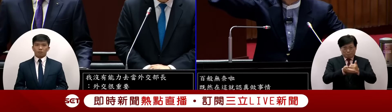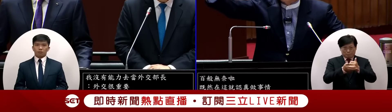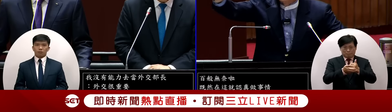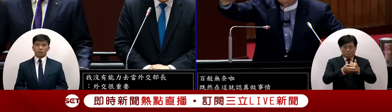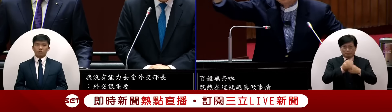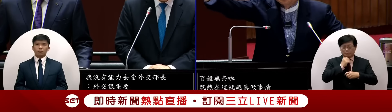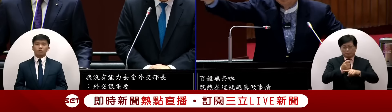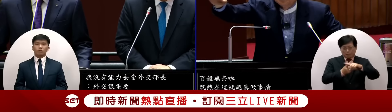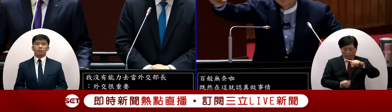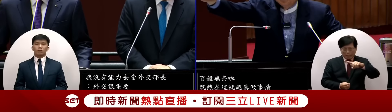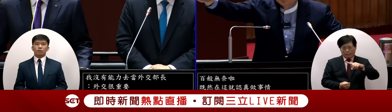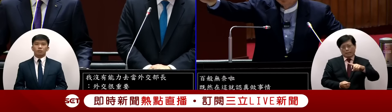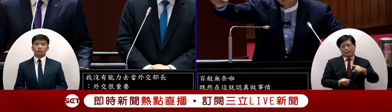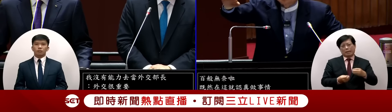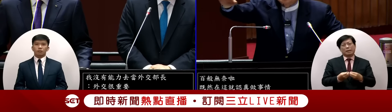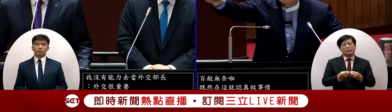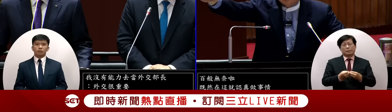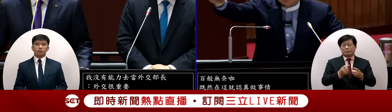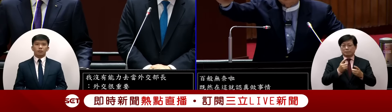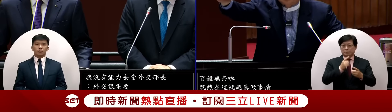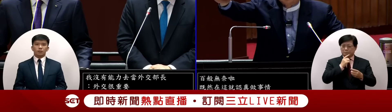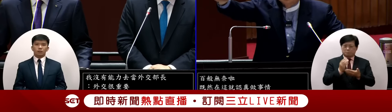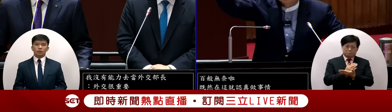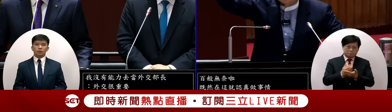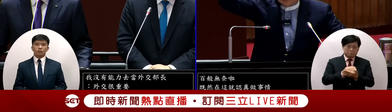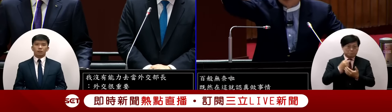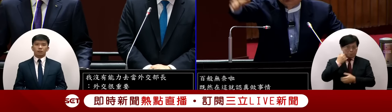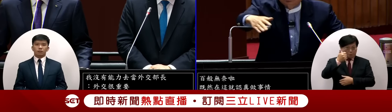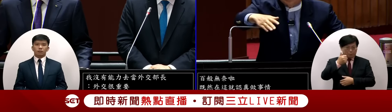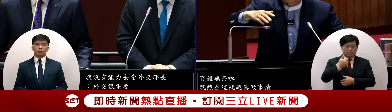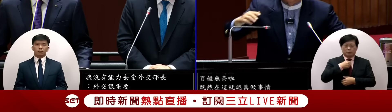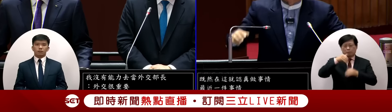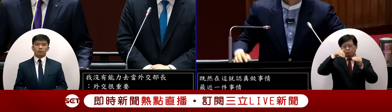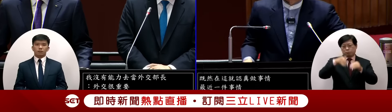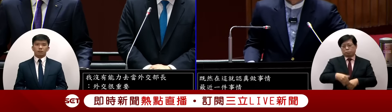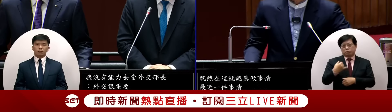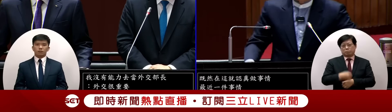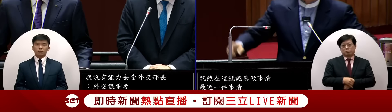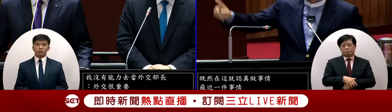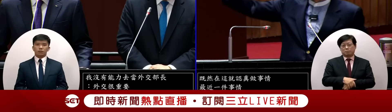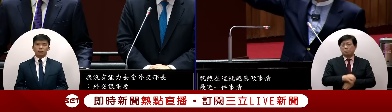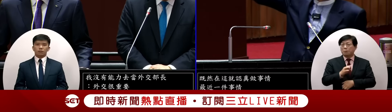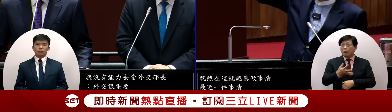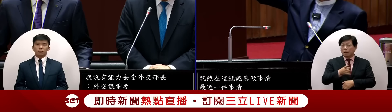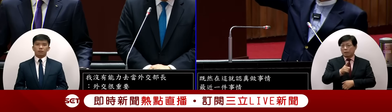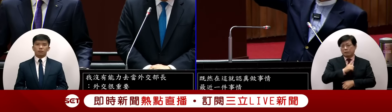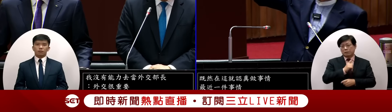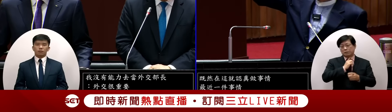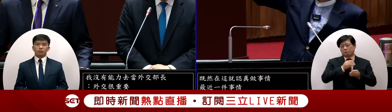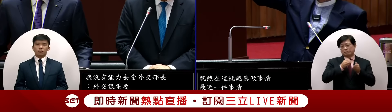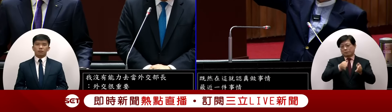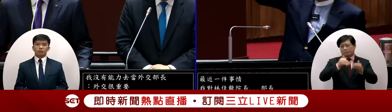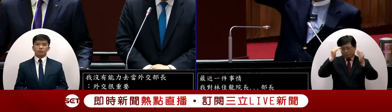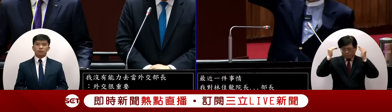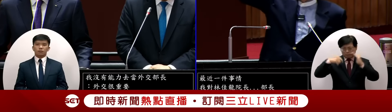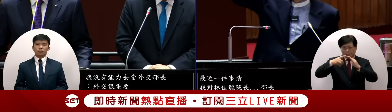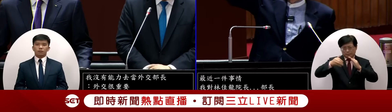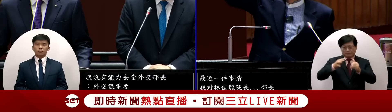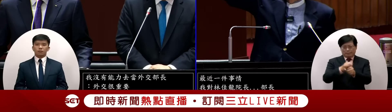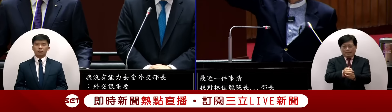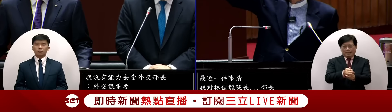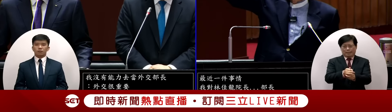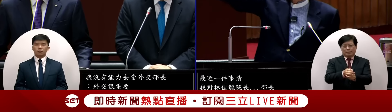打一半，我对你评价的好感大幅降低啊，因为你卡韩国瑜啊，坐在那